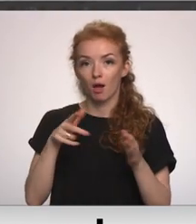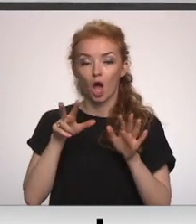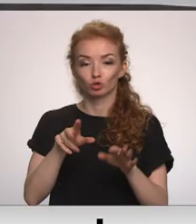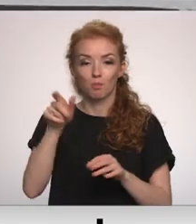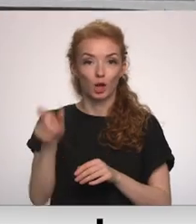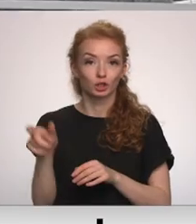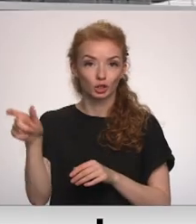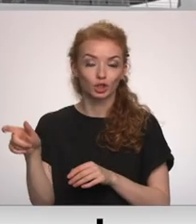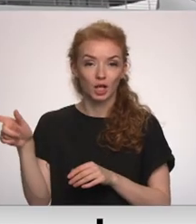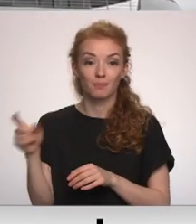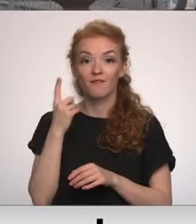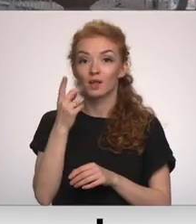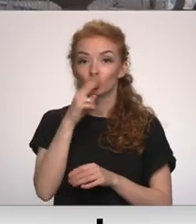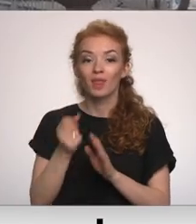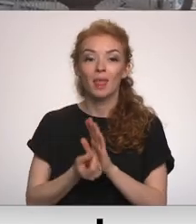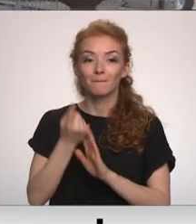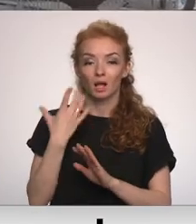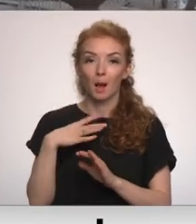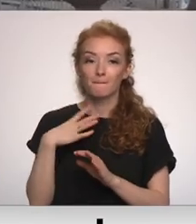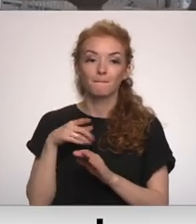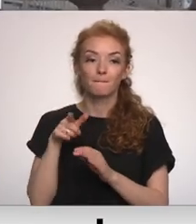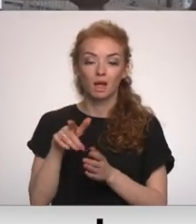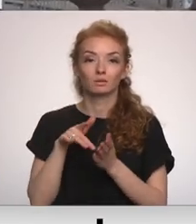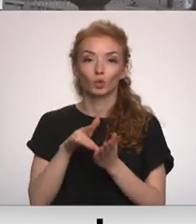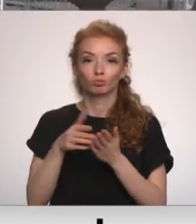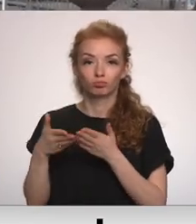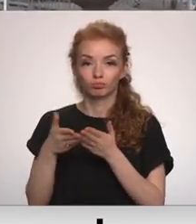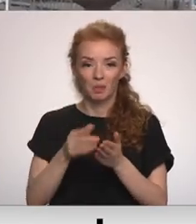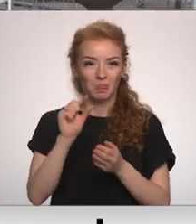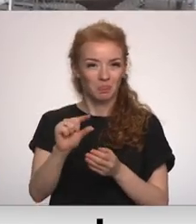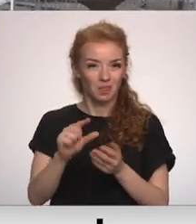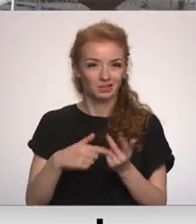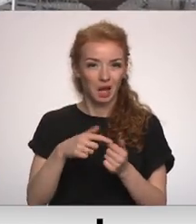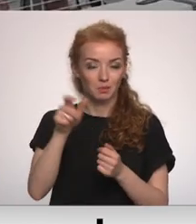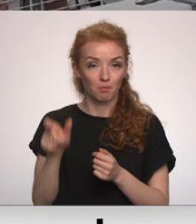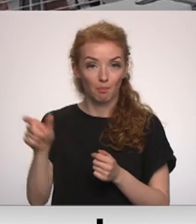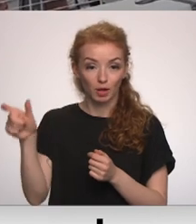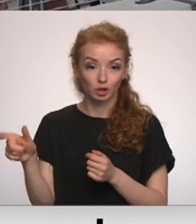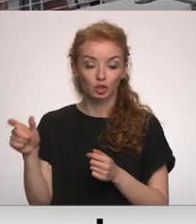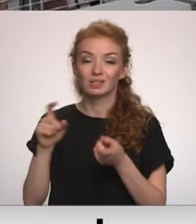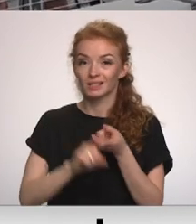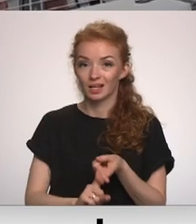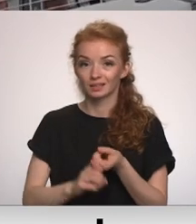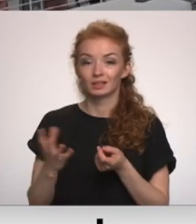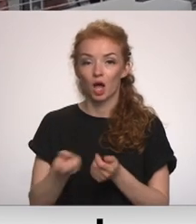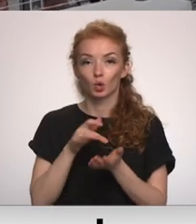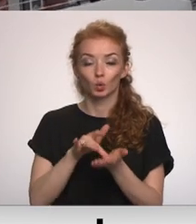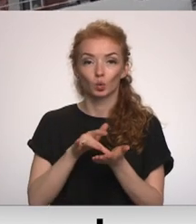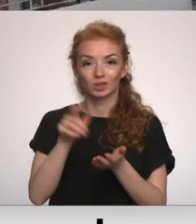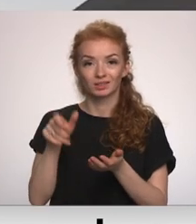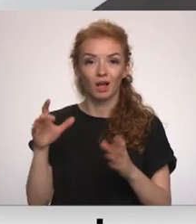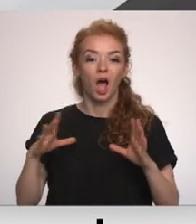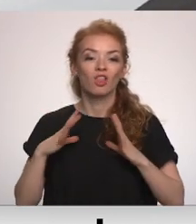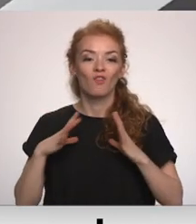278 pasažieriem. Viens no iemesliem, kādēļ kruīzu kuģis ieradies ar tik nelielu pasažieru skaitu, varētu būt saistīts ar turistu